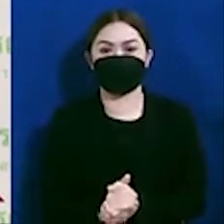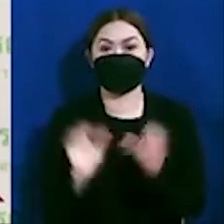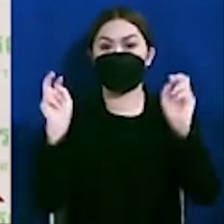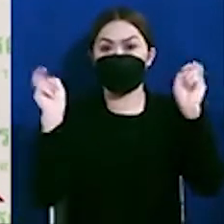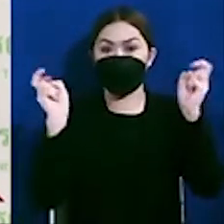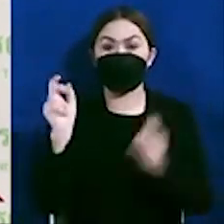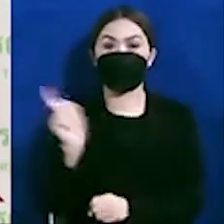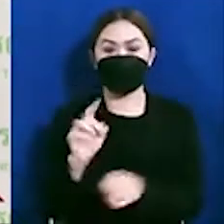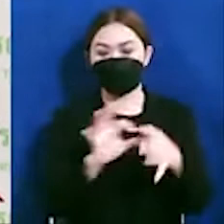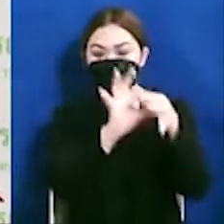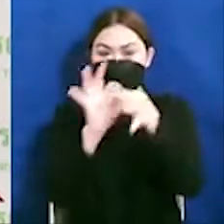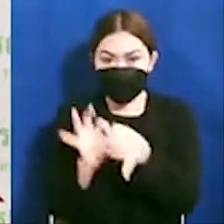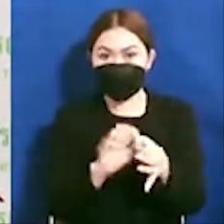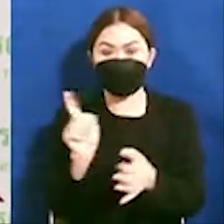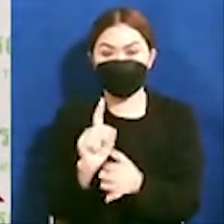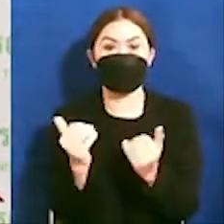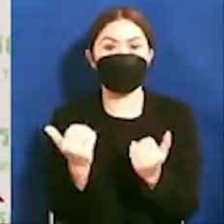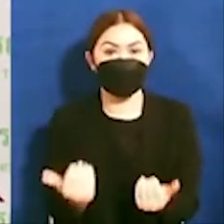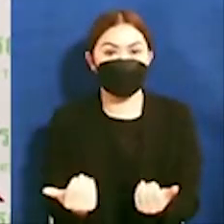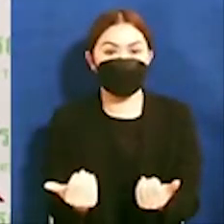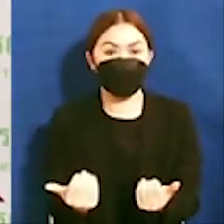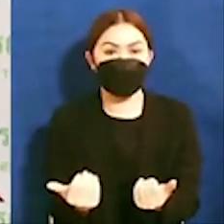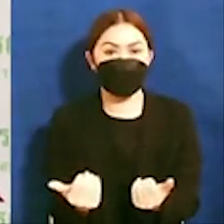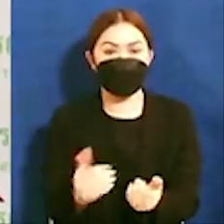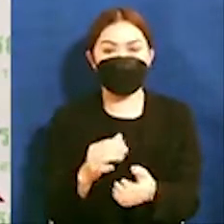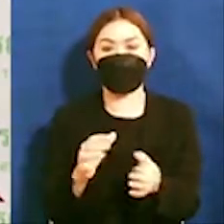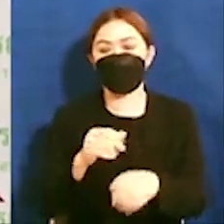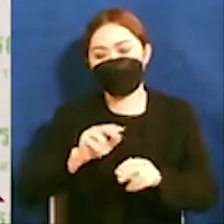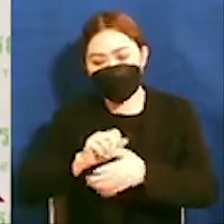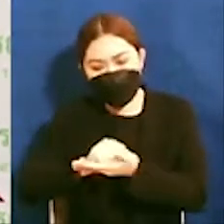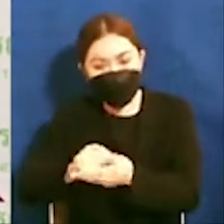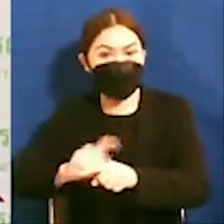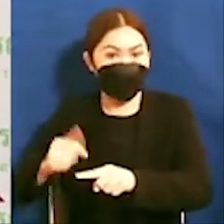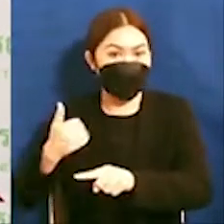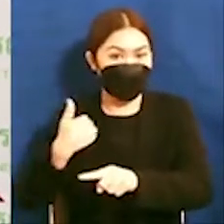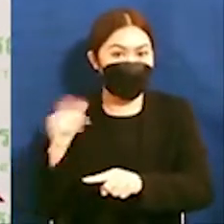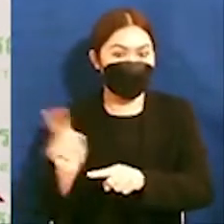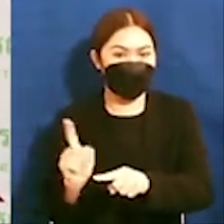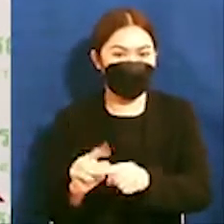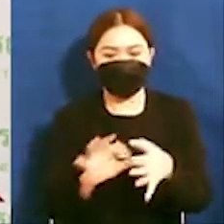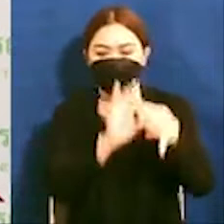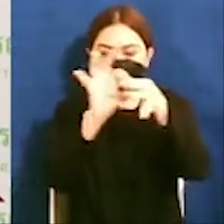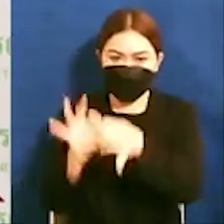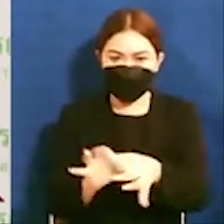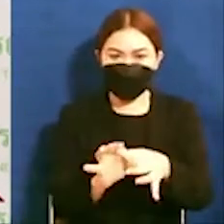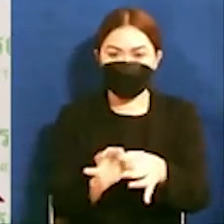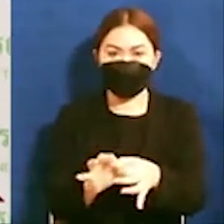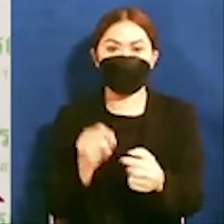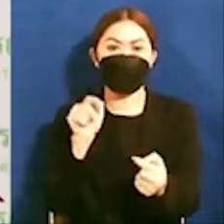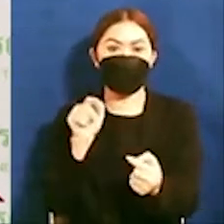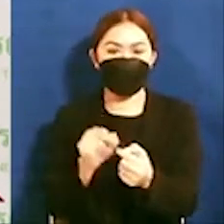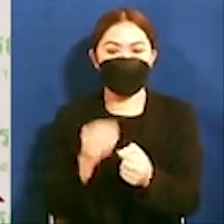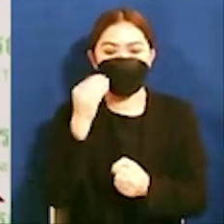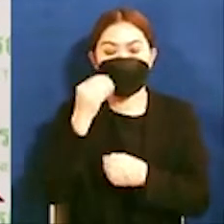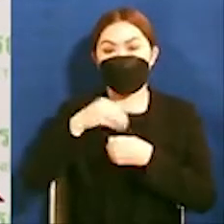ประเด็นที่เกี่ยวเนื่องนะครับรวมไปจนถึงอ่ะสถานบริการต่างๆนะครับจะมีการเชื่อมโยงสัมพันธ์กับเรื่องของ